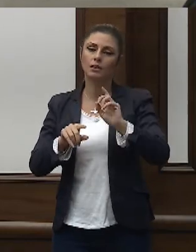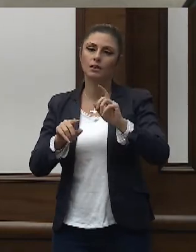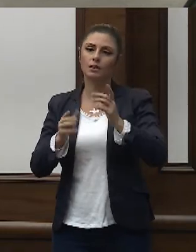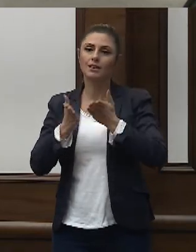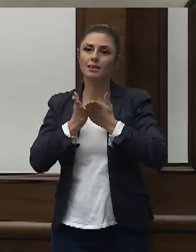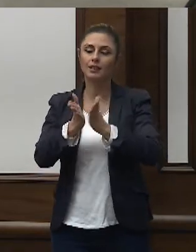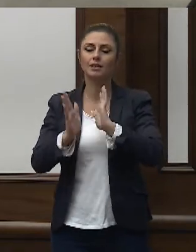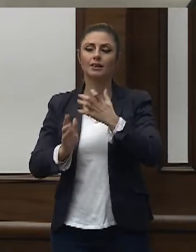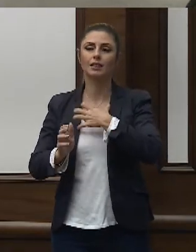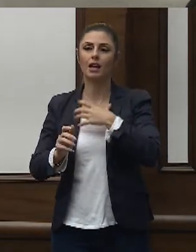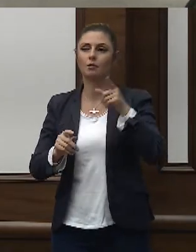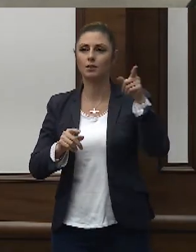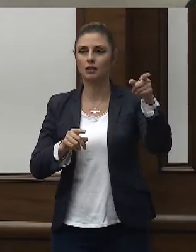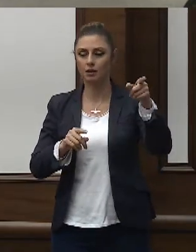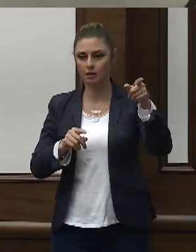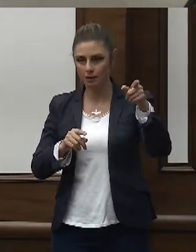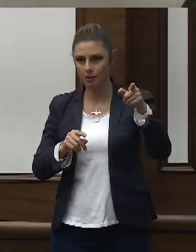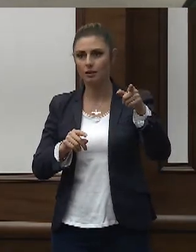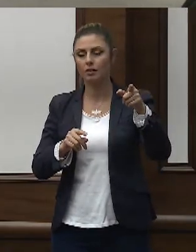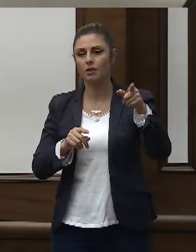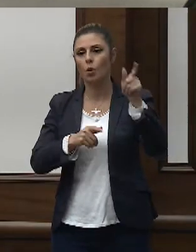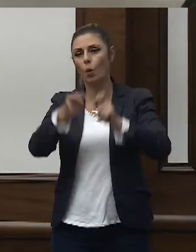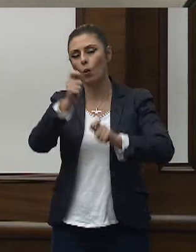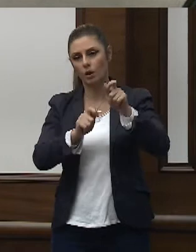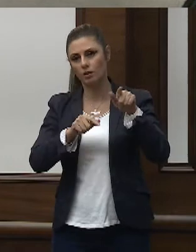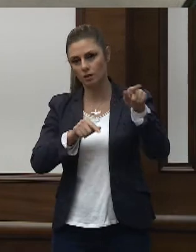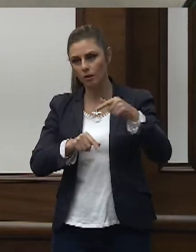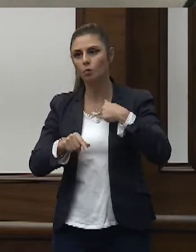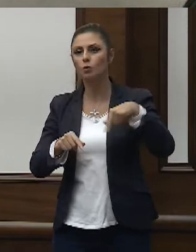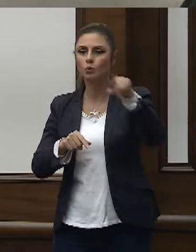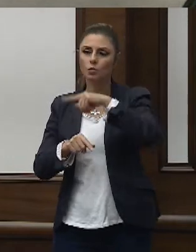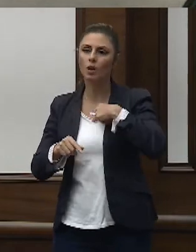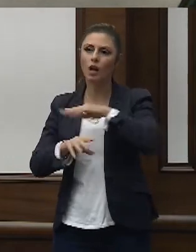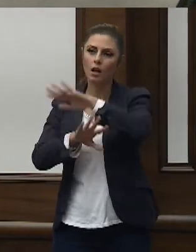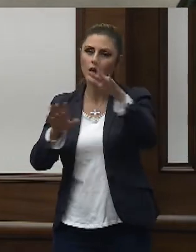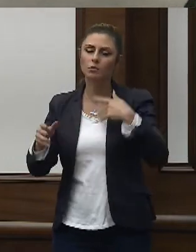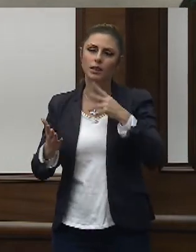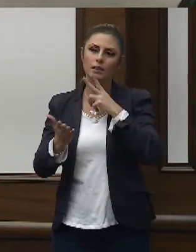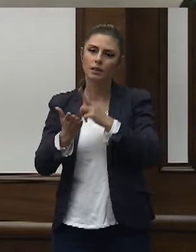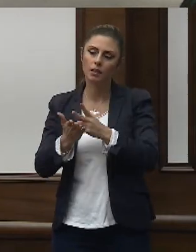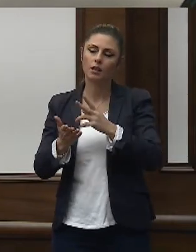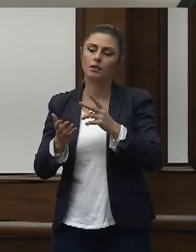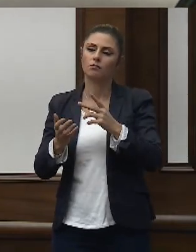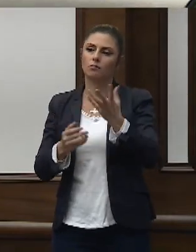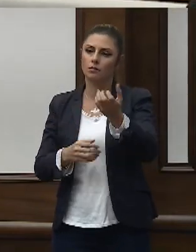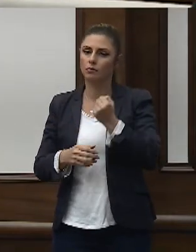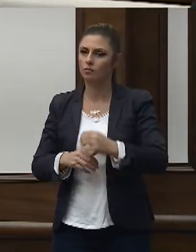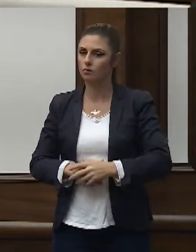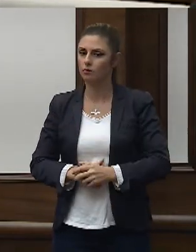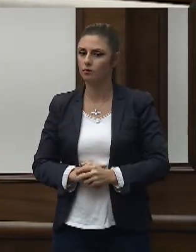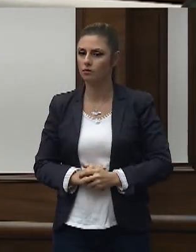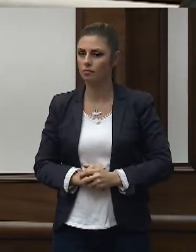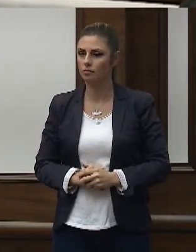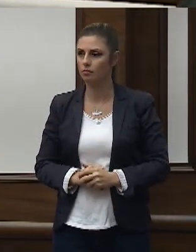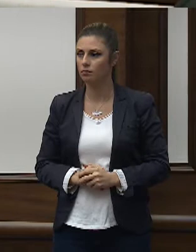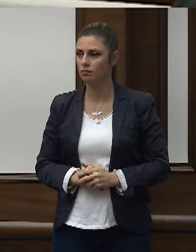yat sahipleri için o nedenle biz de bu kararı oy birliğiyle aldık. Bu hususu arz etmek istedim. Bir tane de gül kokunu ki galiba onun